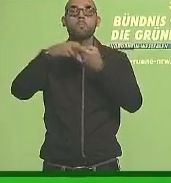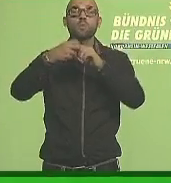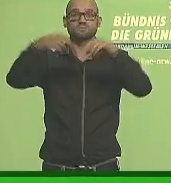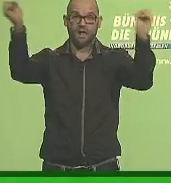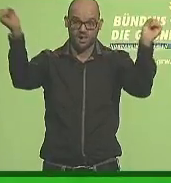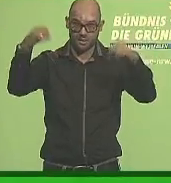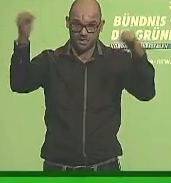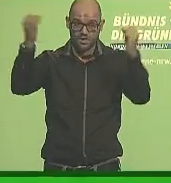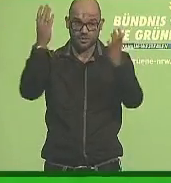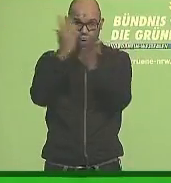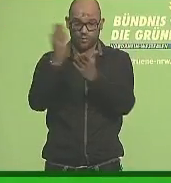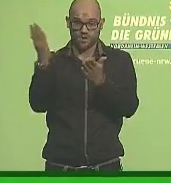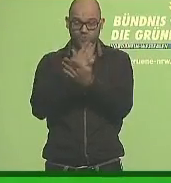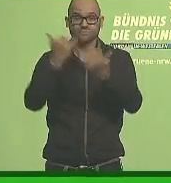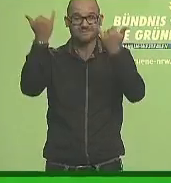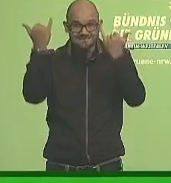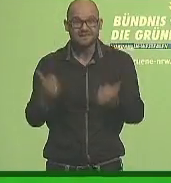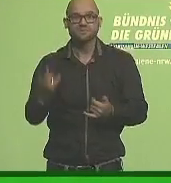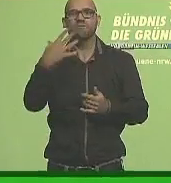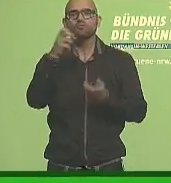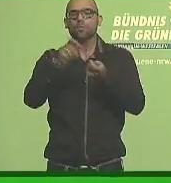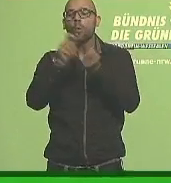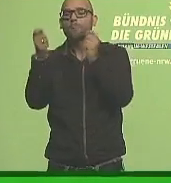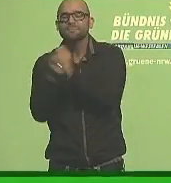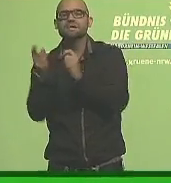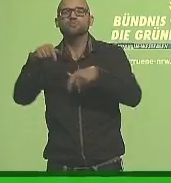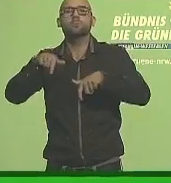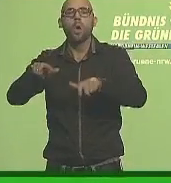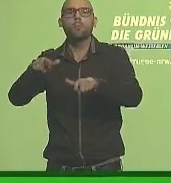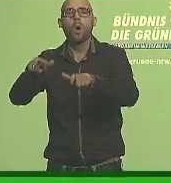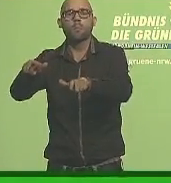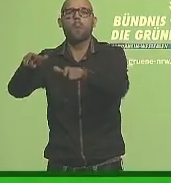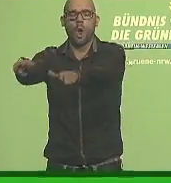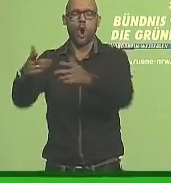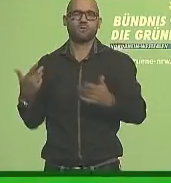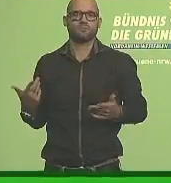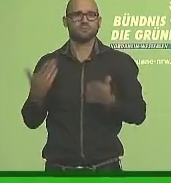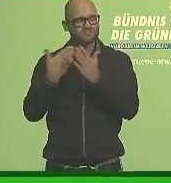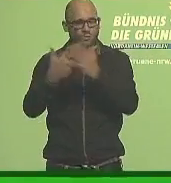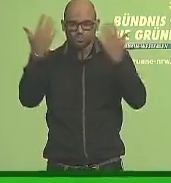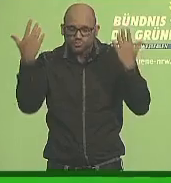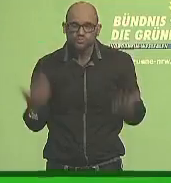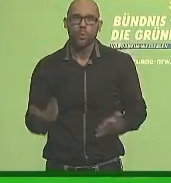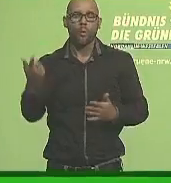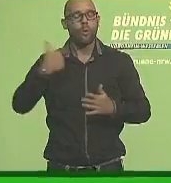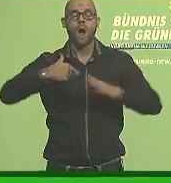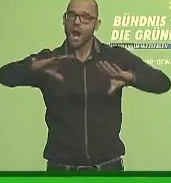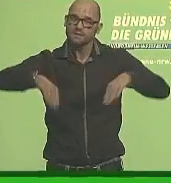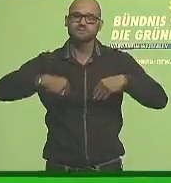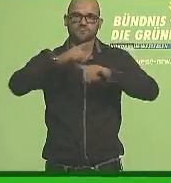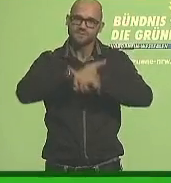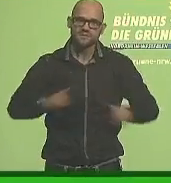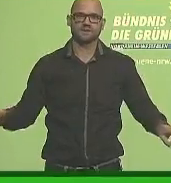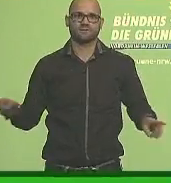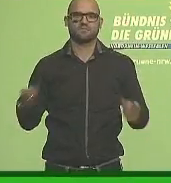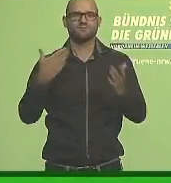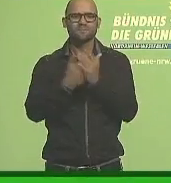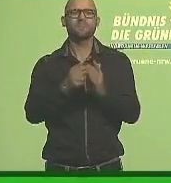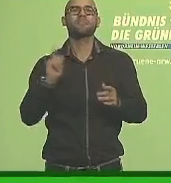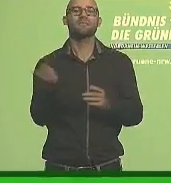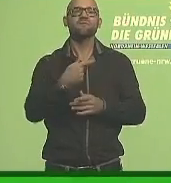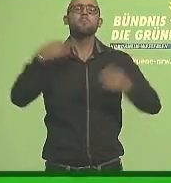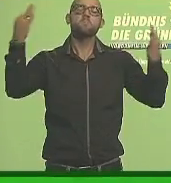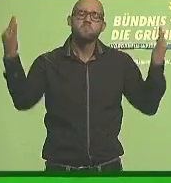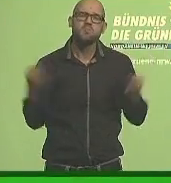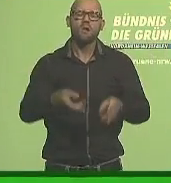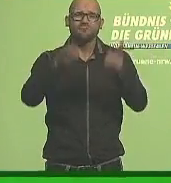dass man jetzt versucht auszurechnen, dass man nichts mehr tun muss. Das werden wir Ihnen nicht durchgehen lassen. Wir brauchen eine